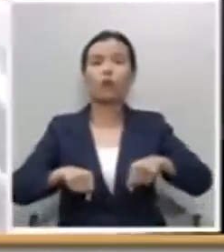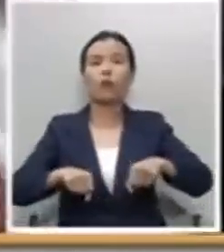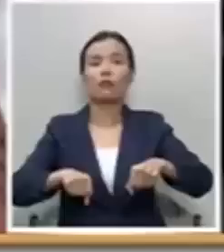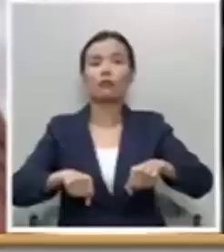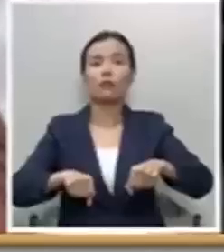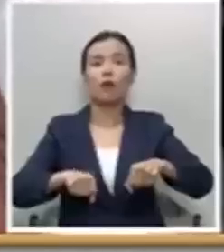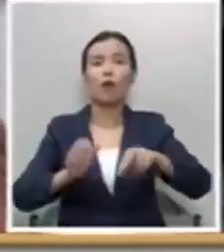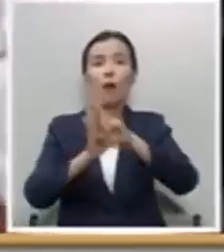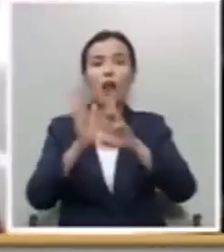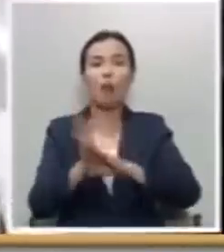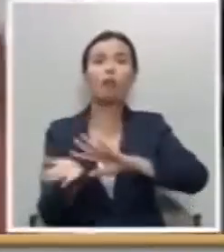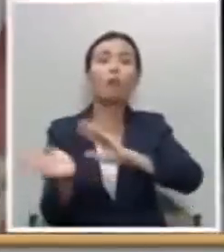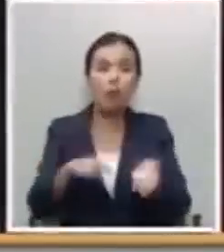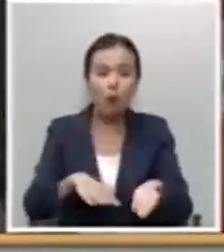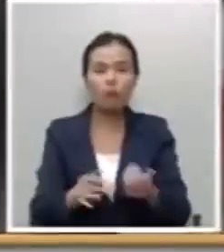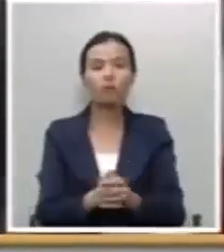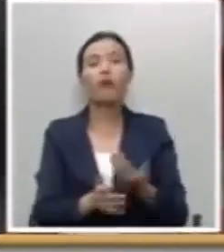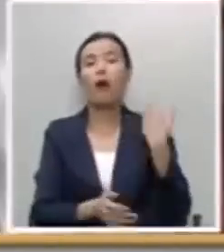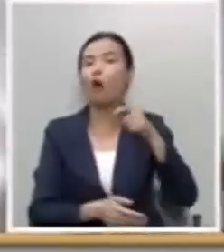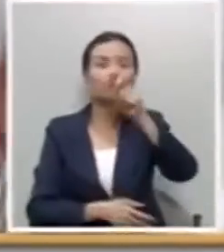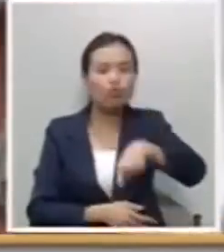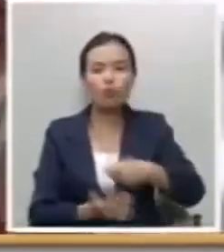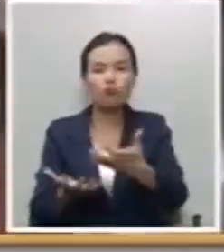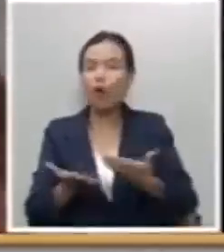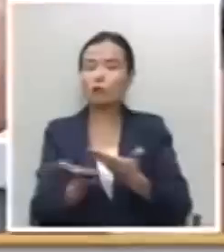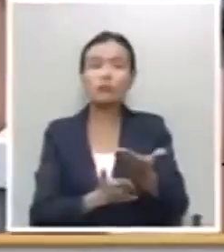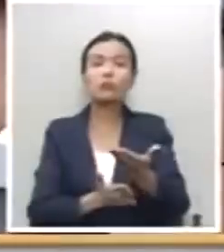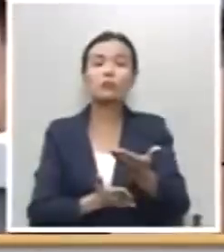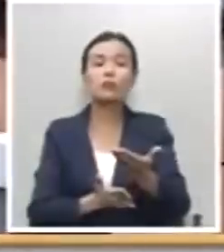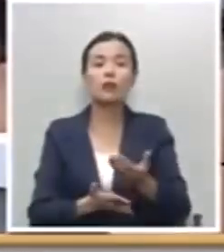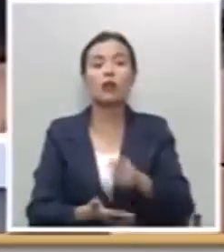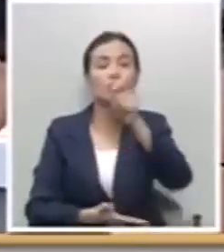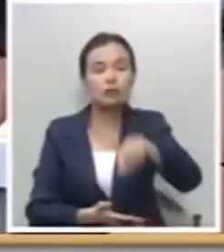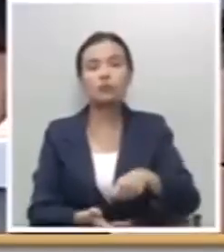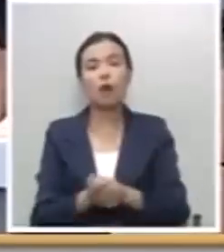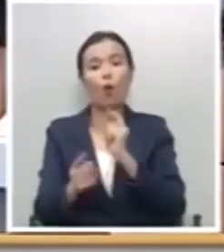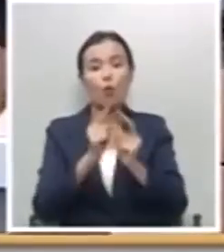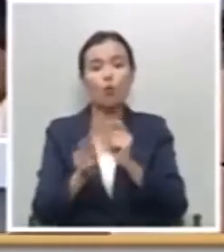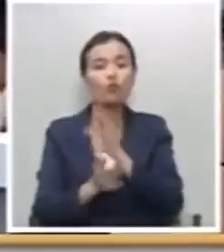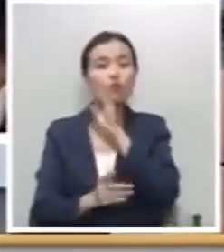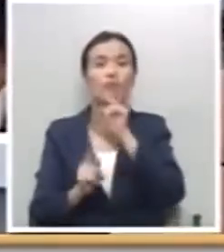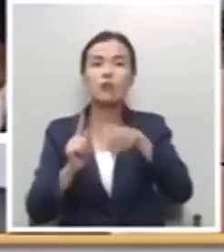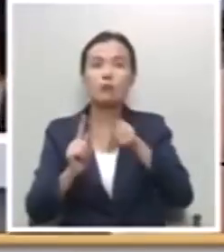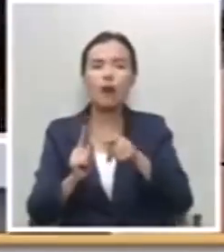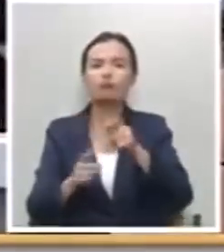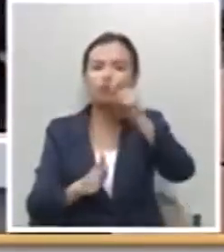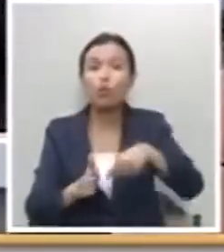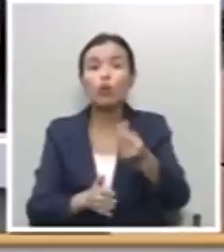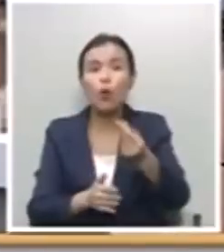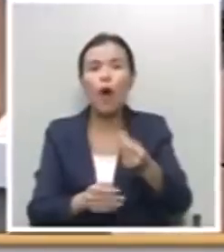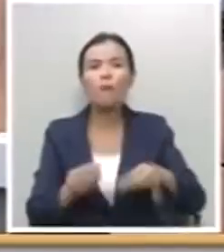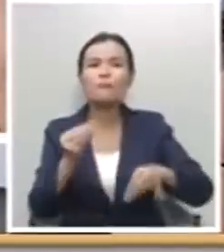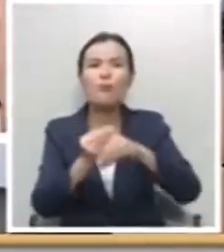บบมันล่มถ้าไม่ล่มวันนั้นก็ไปรูดหมดแล้วก็มีการรูดบอกว่าตกลงกันว่าถ้าได้ 1,000 รูดได้เท่าไหร่มีแถมเท่า